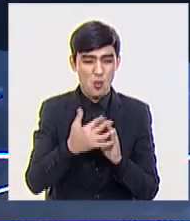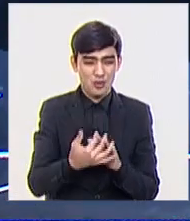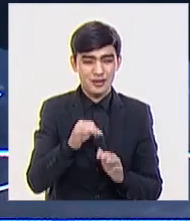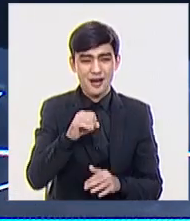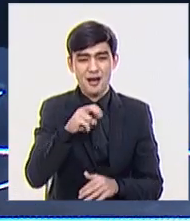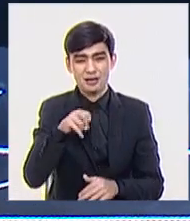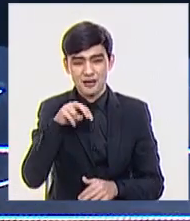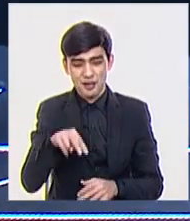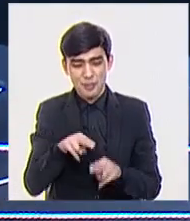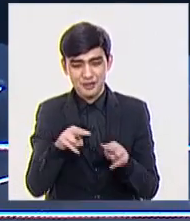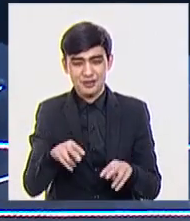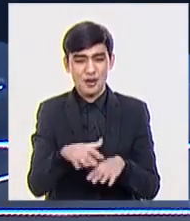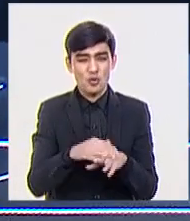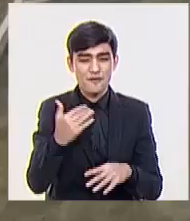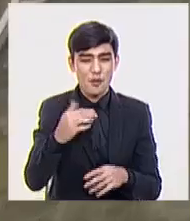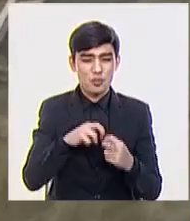шаруалардың мәселесін тыңдап жүр.